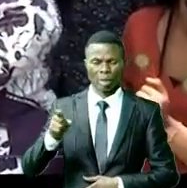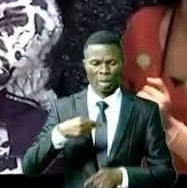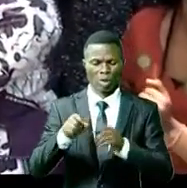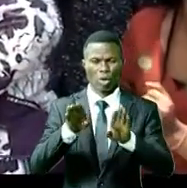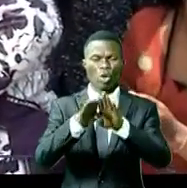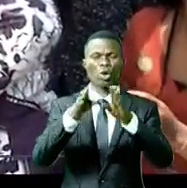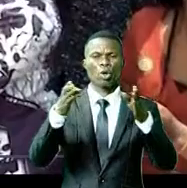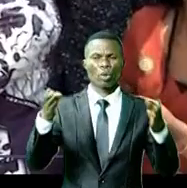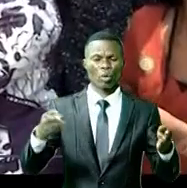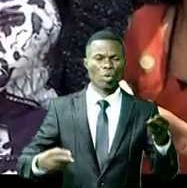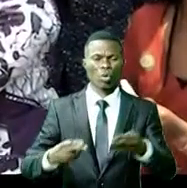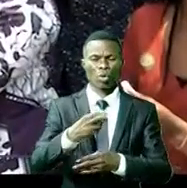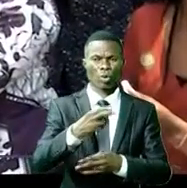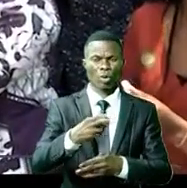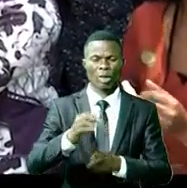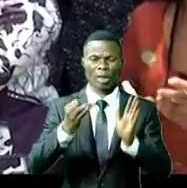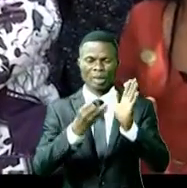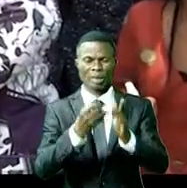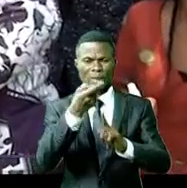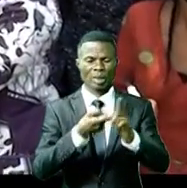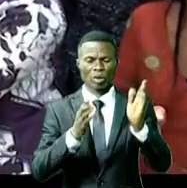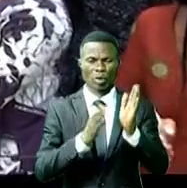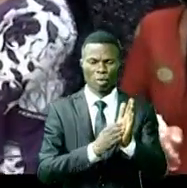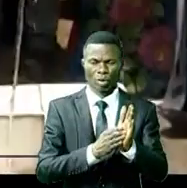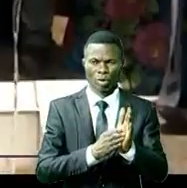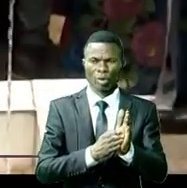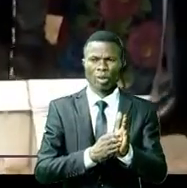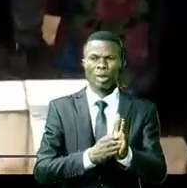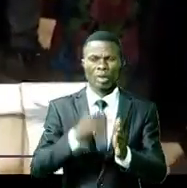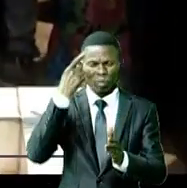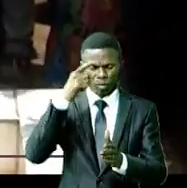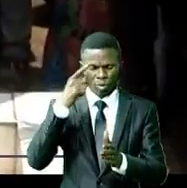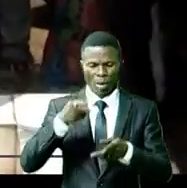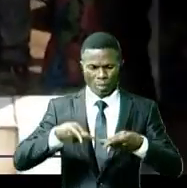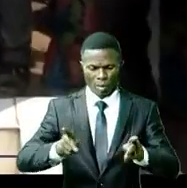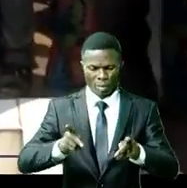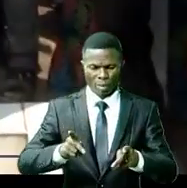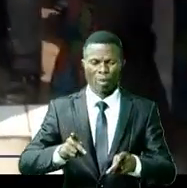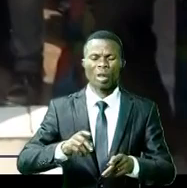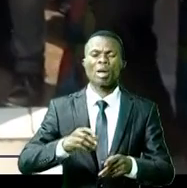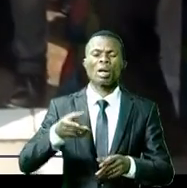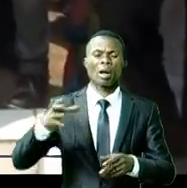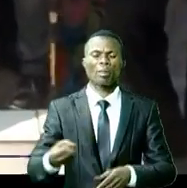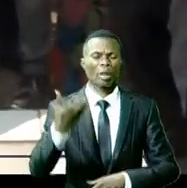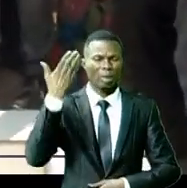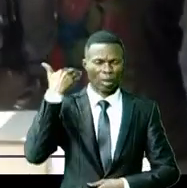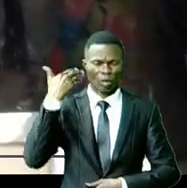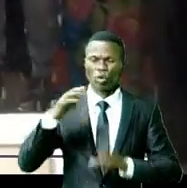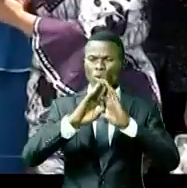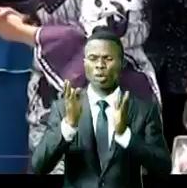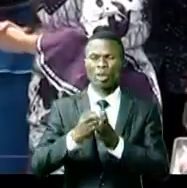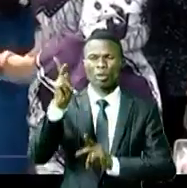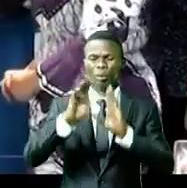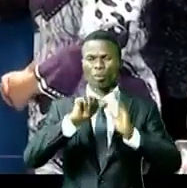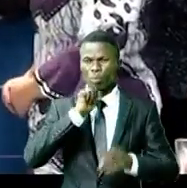ce jeudi 7 octobre à la coupure du ruban symbolique, mettant ainsi en service ce forage à la disposition non seulement